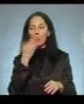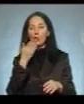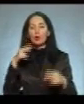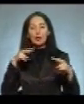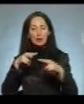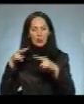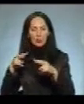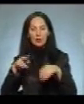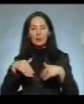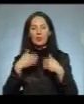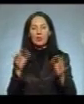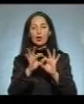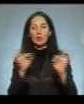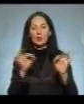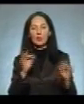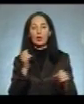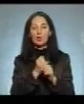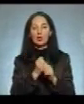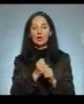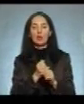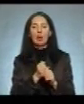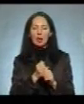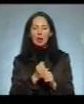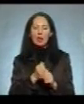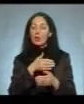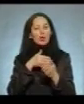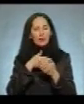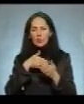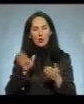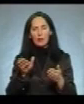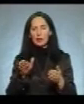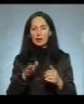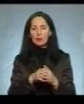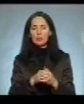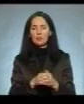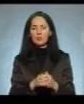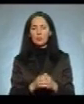коментарі на місці події працівники колії і слідчо-оперативної групи відмовились.